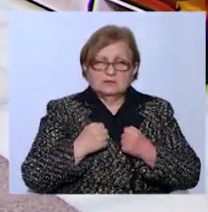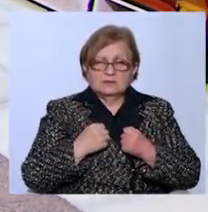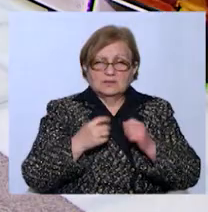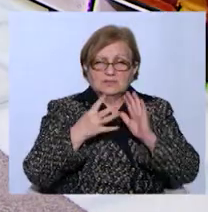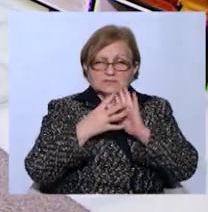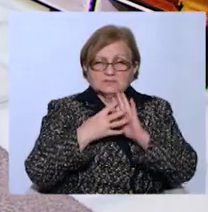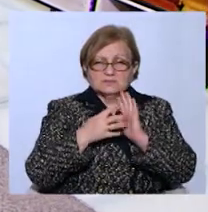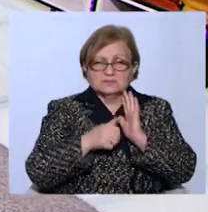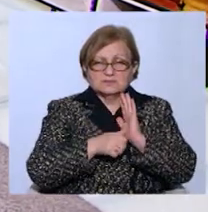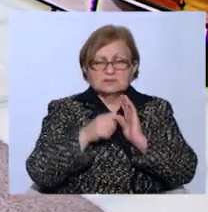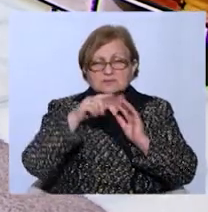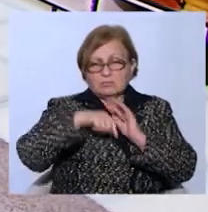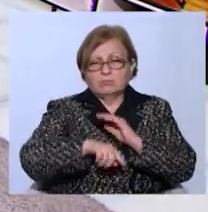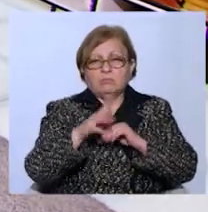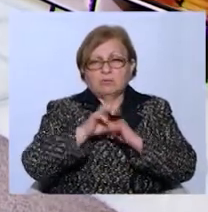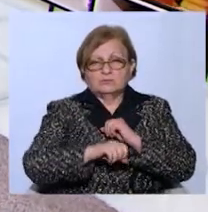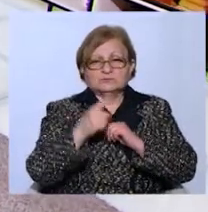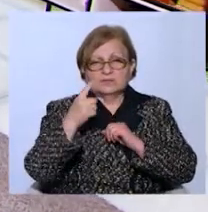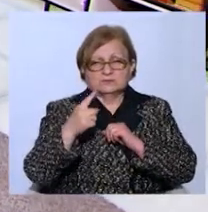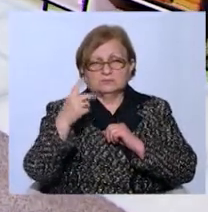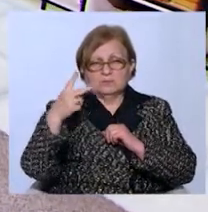9 მეექვსედი და მივიღე 1 მეორედი.